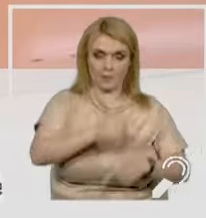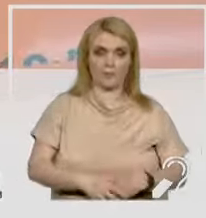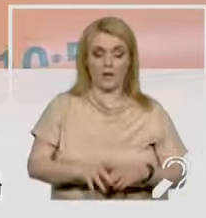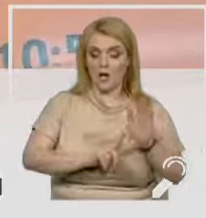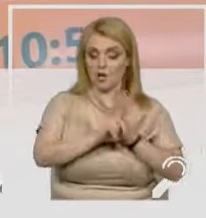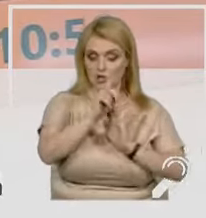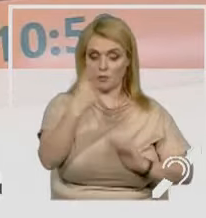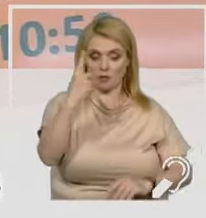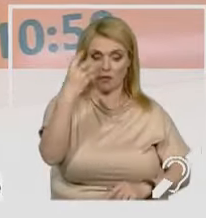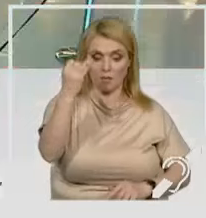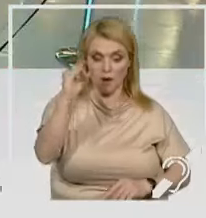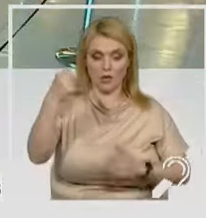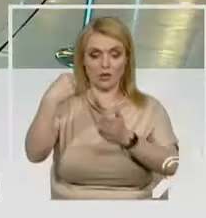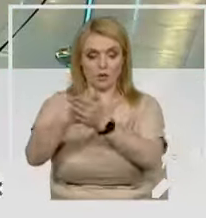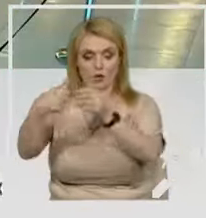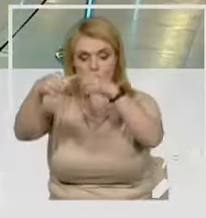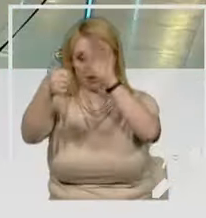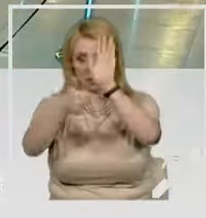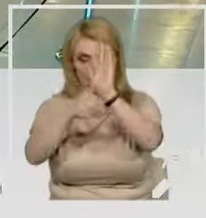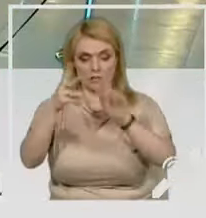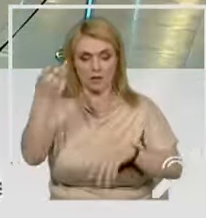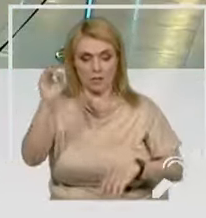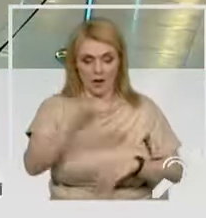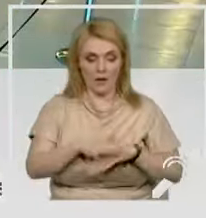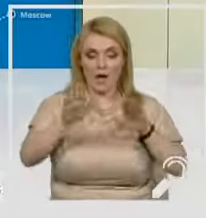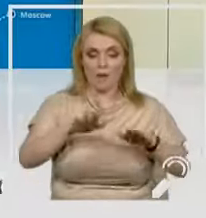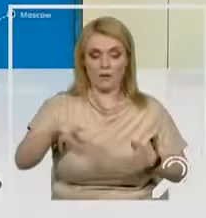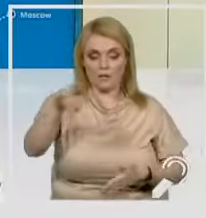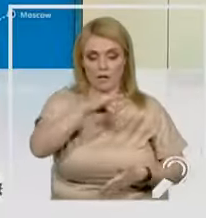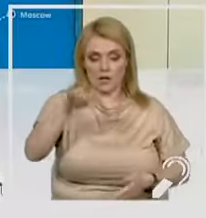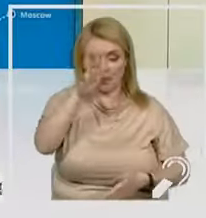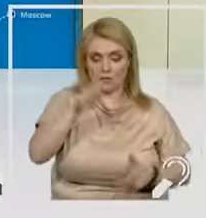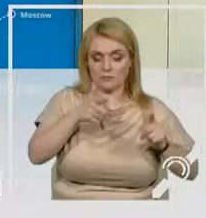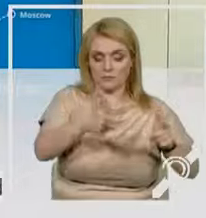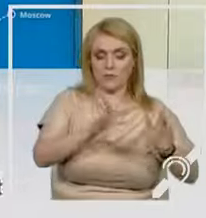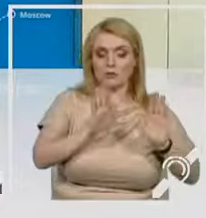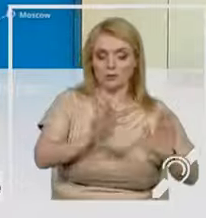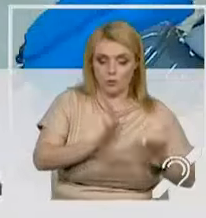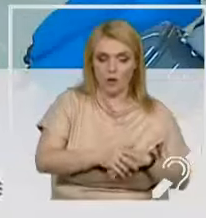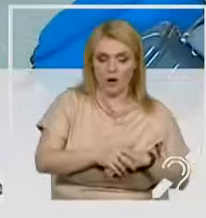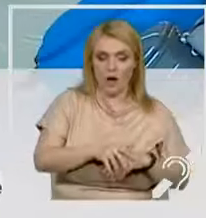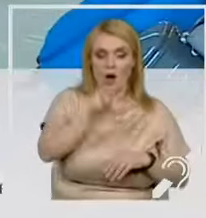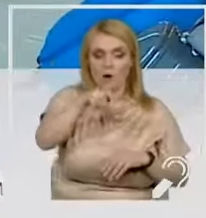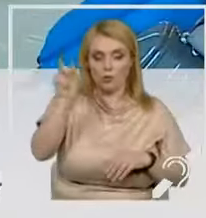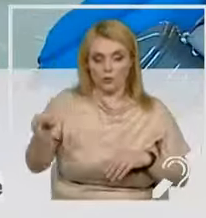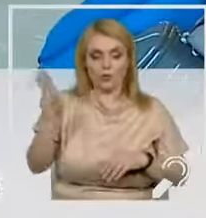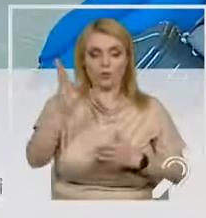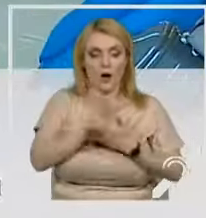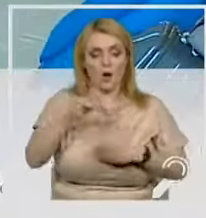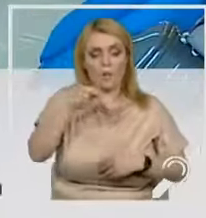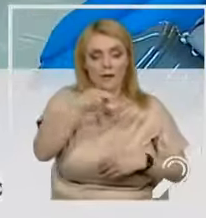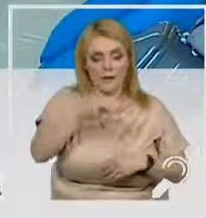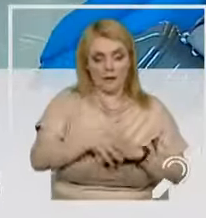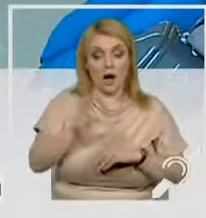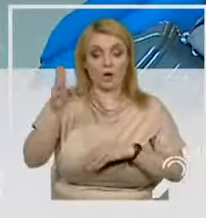Din 1 și până pe 16 mai, în aeroportul internațional Chișinău vor avea acces doar pasagerii. Șeful Poliției de Frontieră,